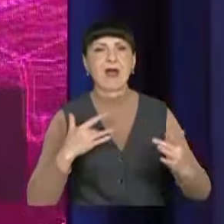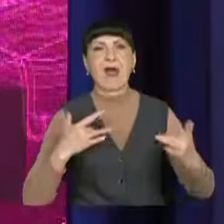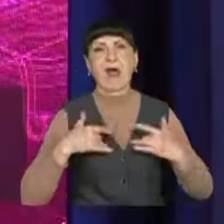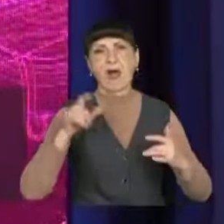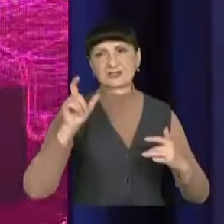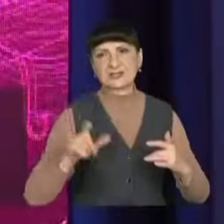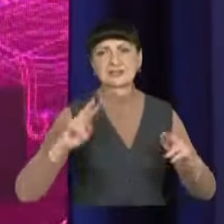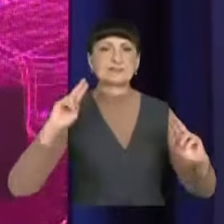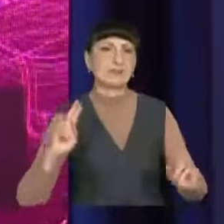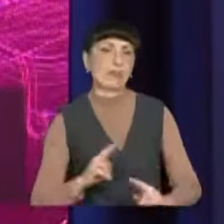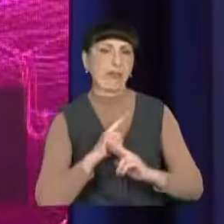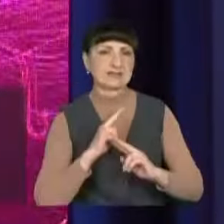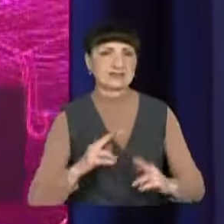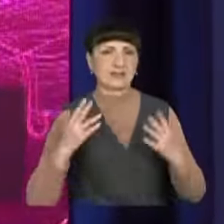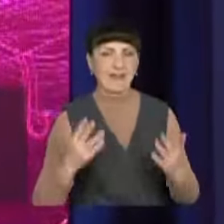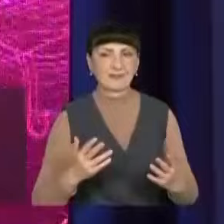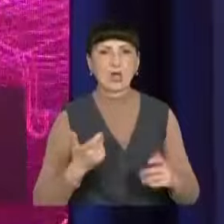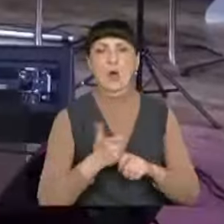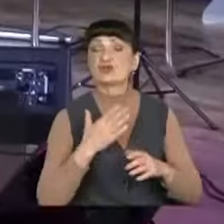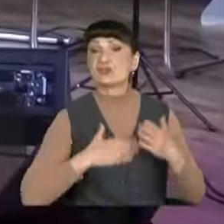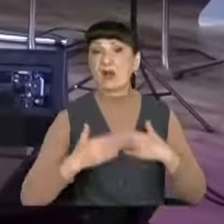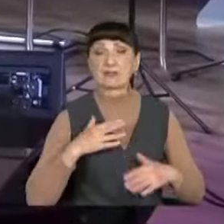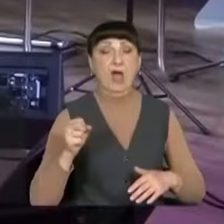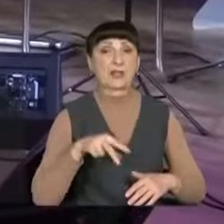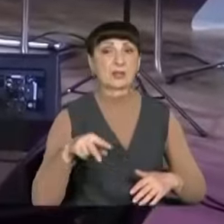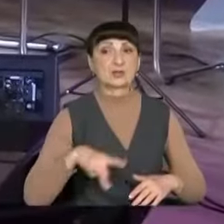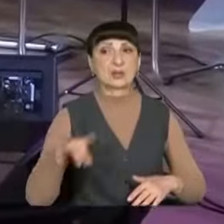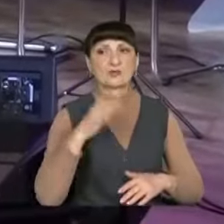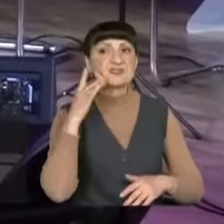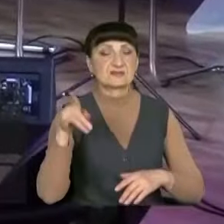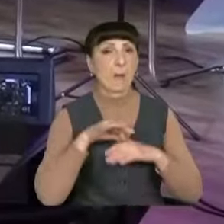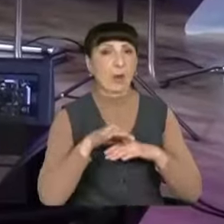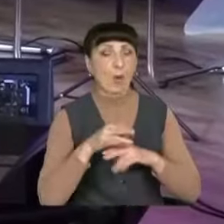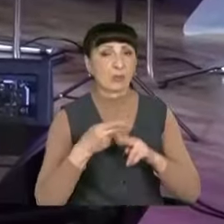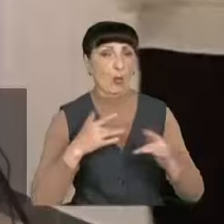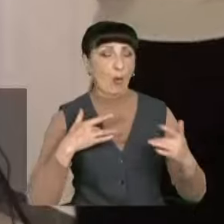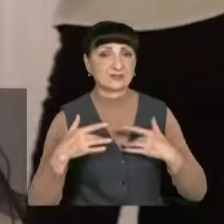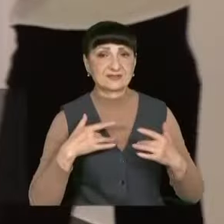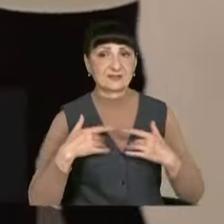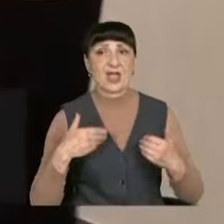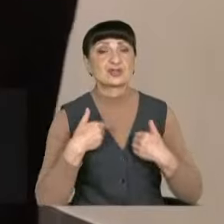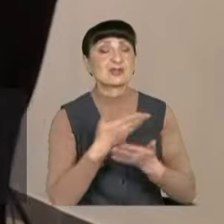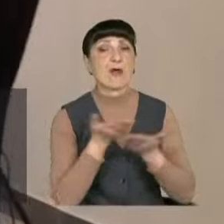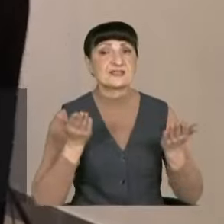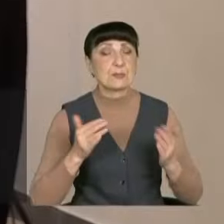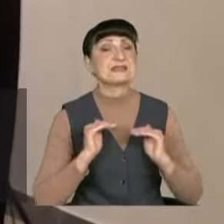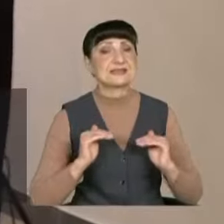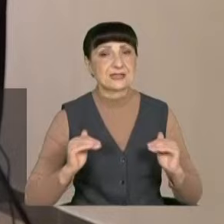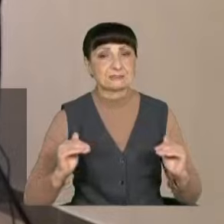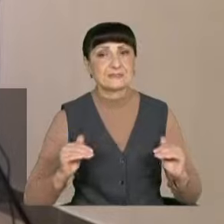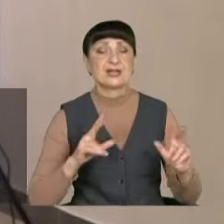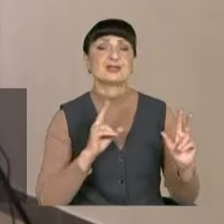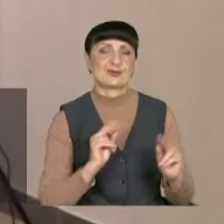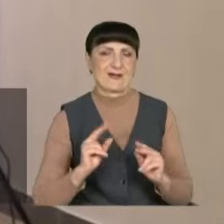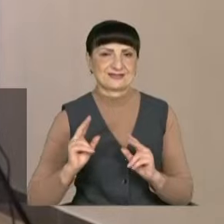артист на сцене. Очень рада, что в Алатауском районе всегда проходят такие концерты. Я желаю всем детям